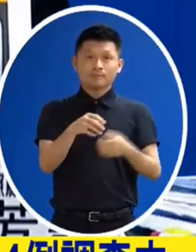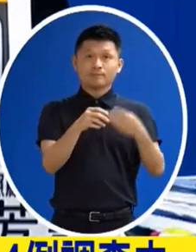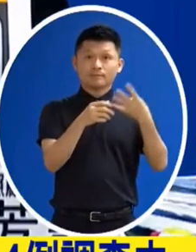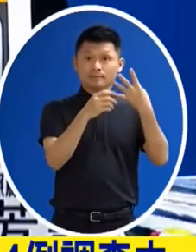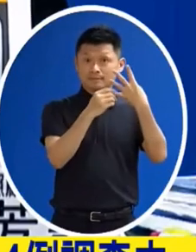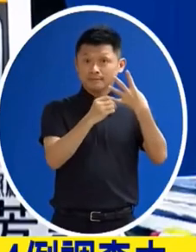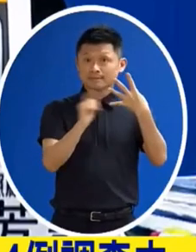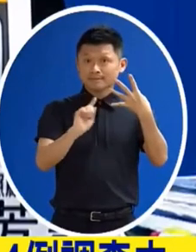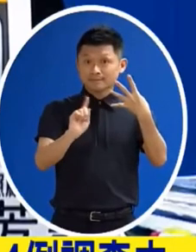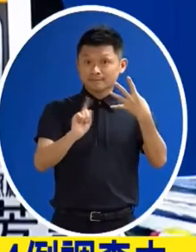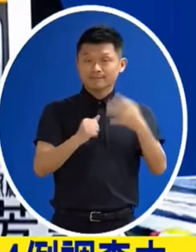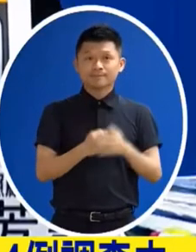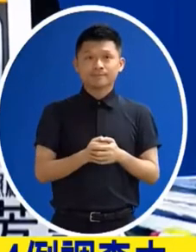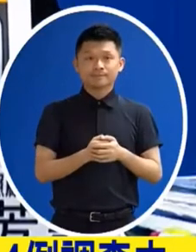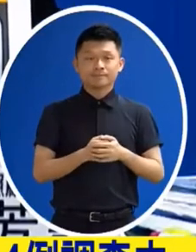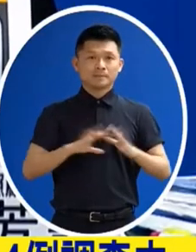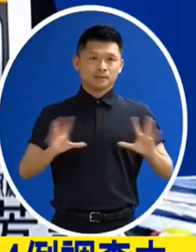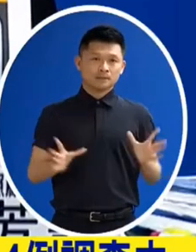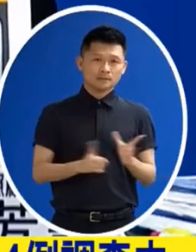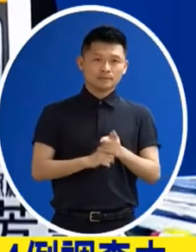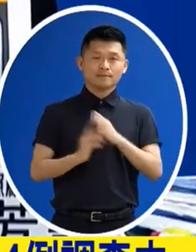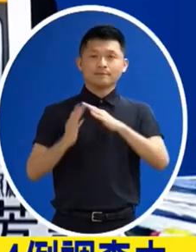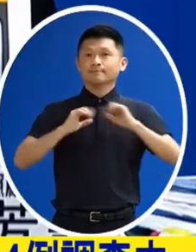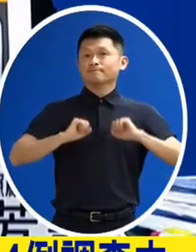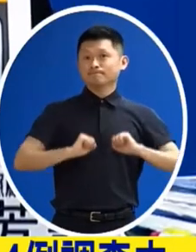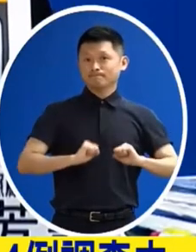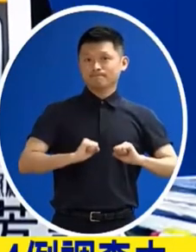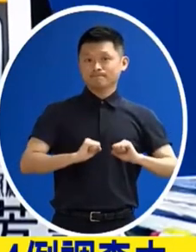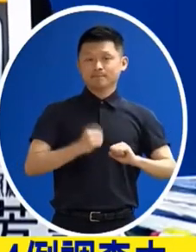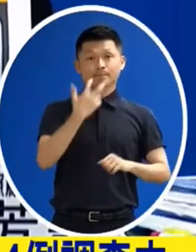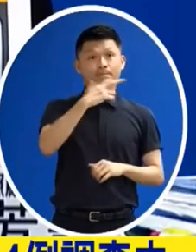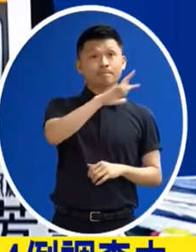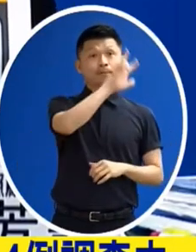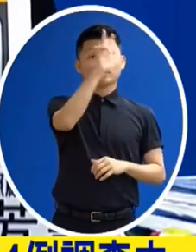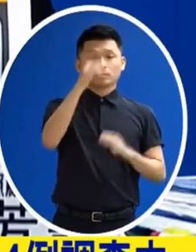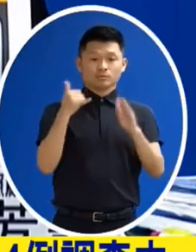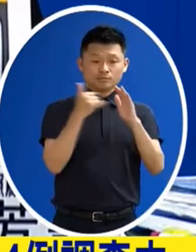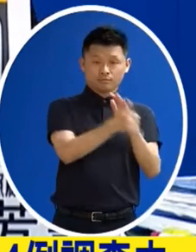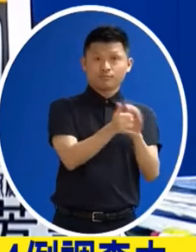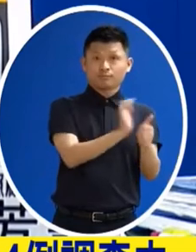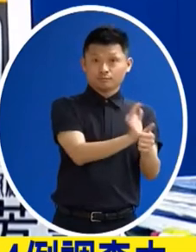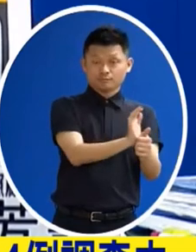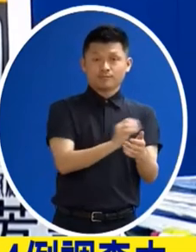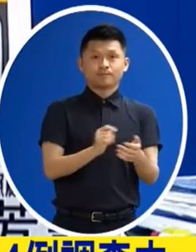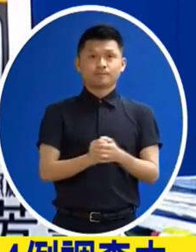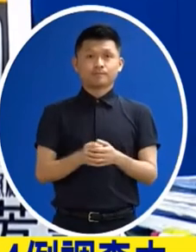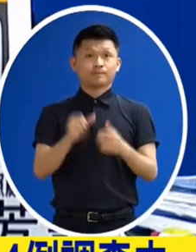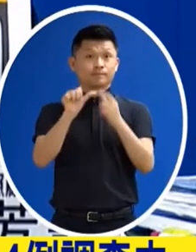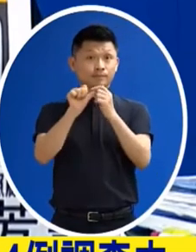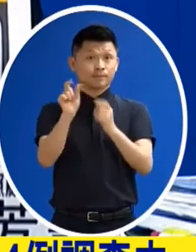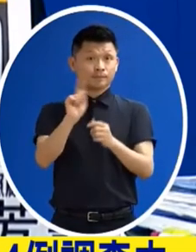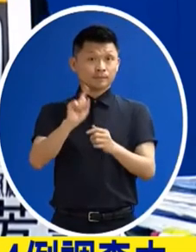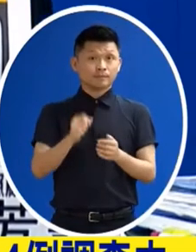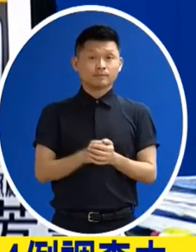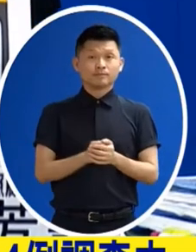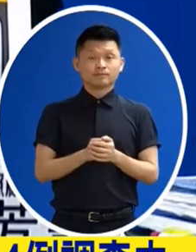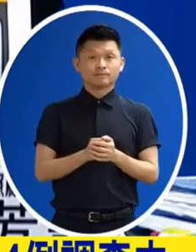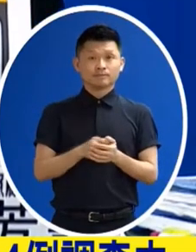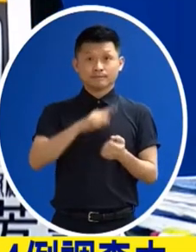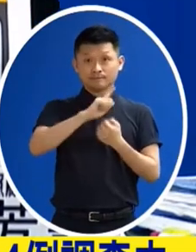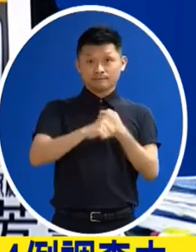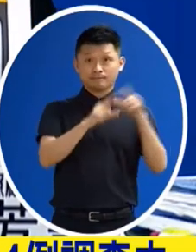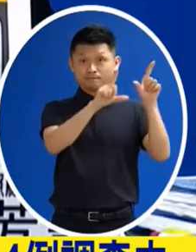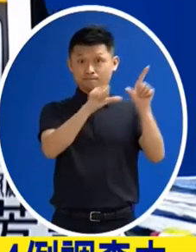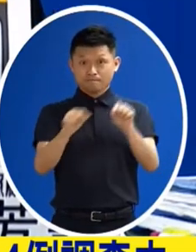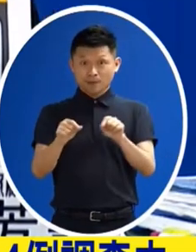是有关精神复健的机构，属于日间型的。那第五类是儿少权法规范的